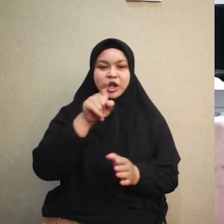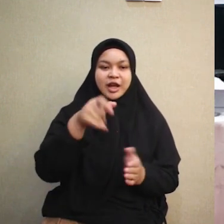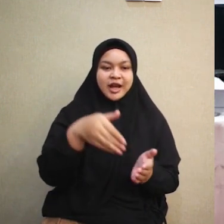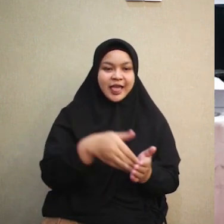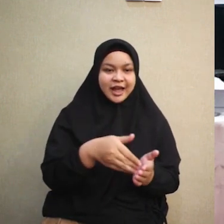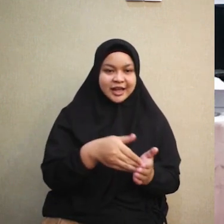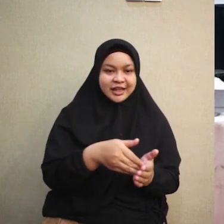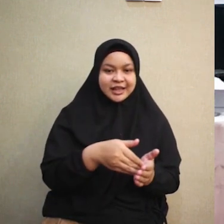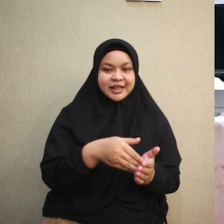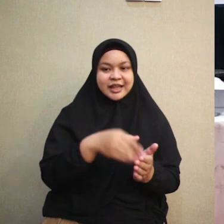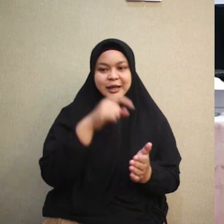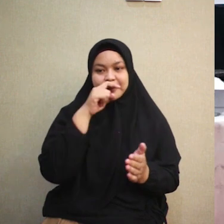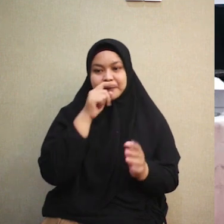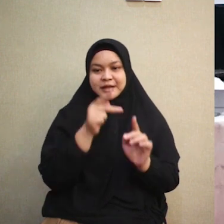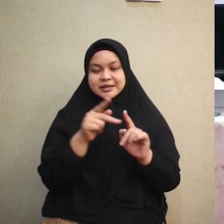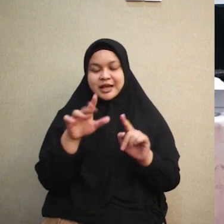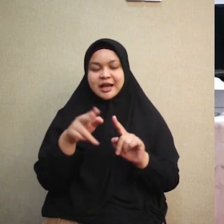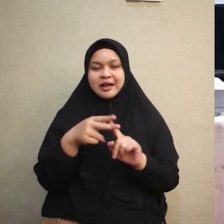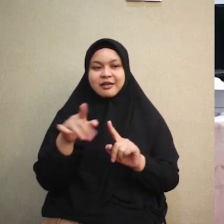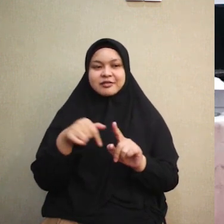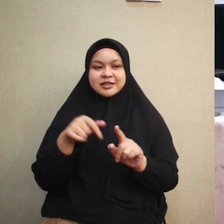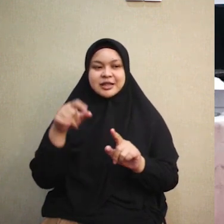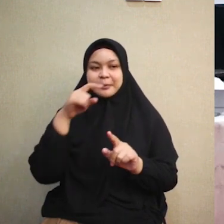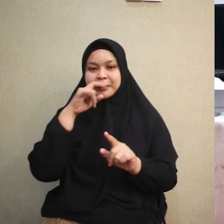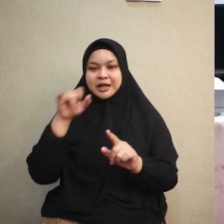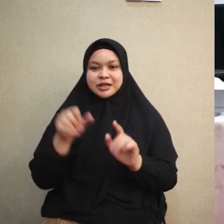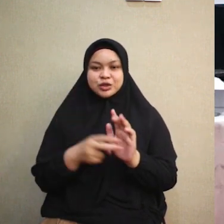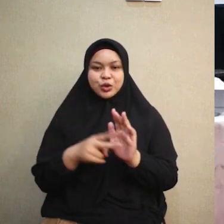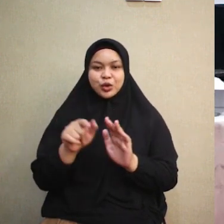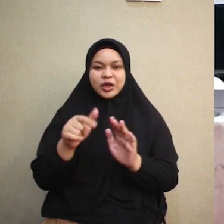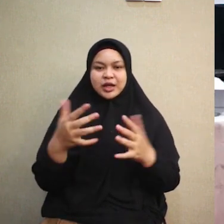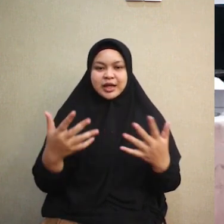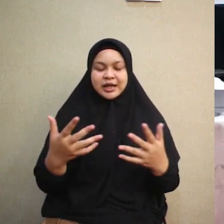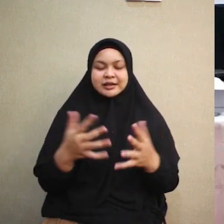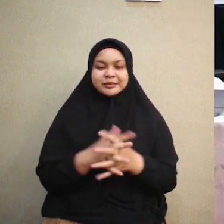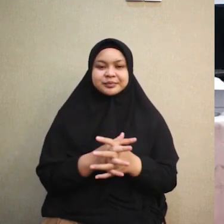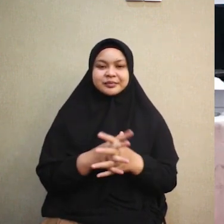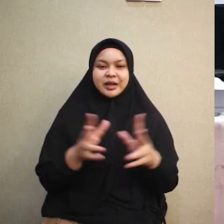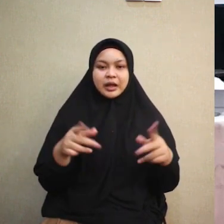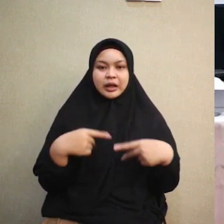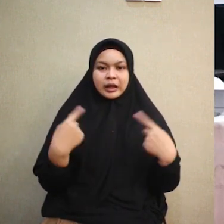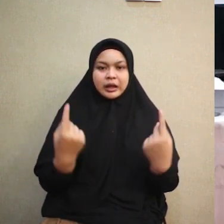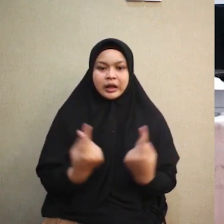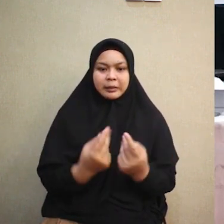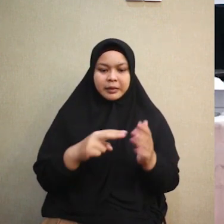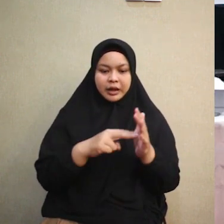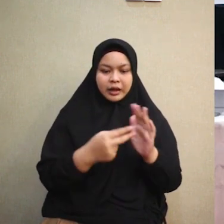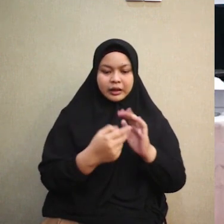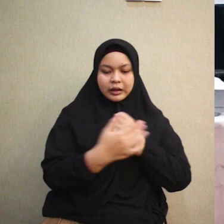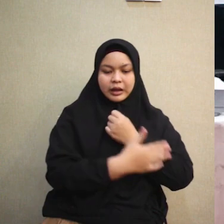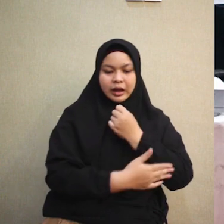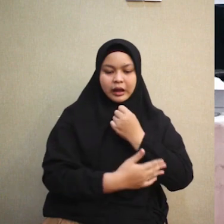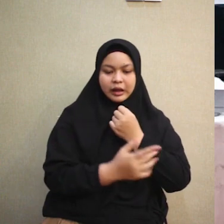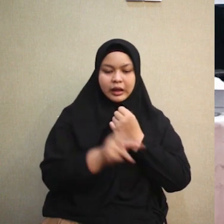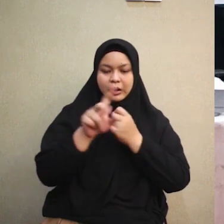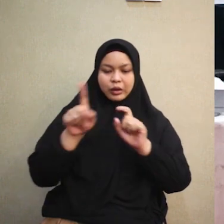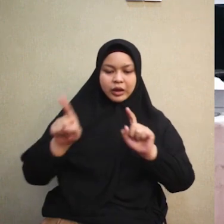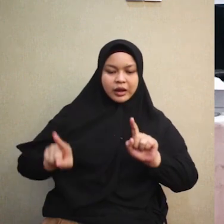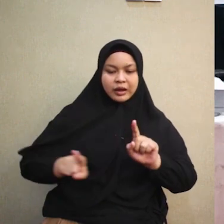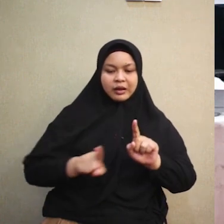ini ke masalah bisnis dan Mas zoni Jadi ini kan berarti kan negaranya harus didampingi juga ini pak